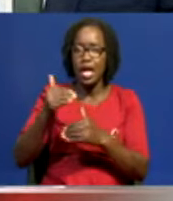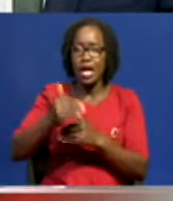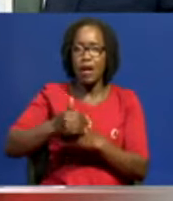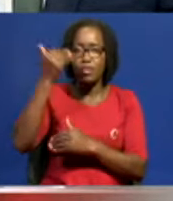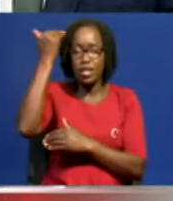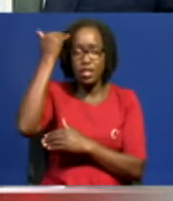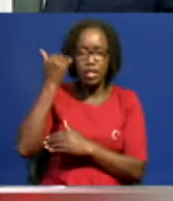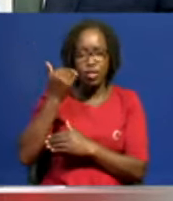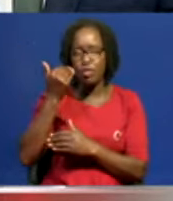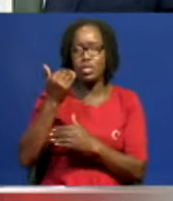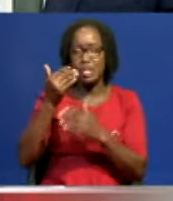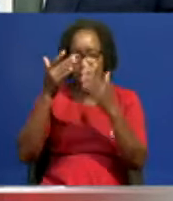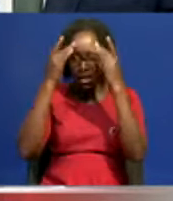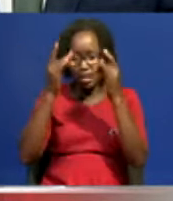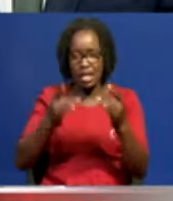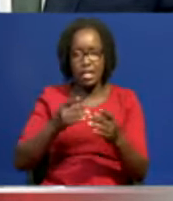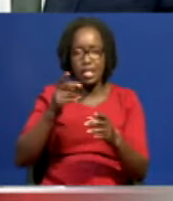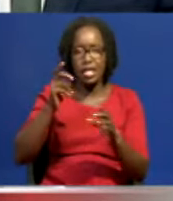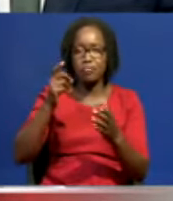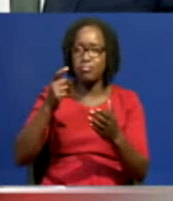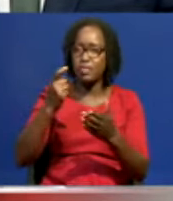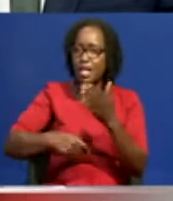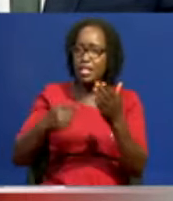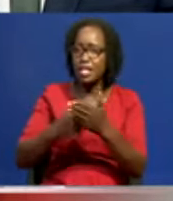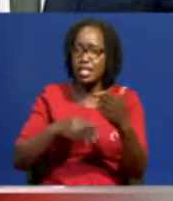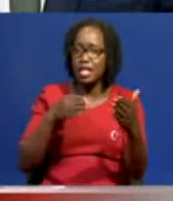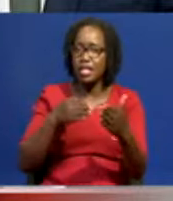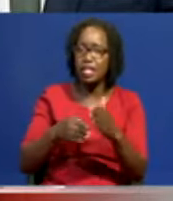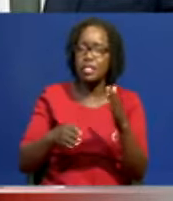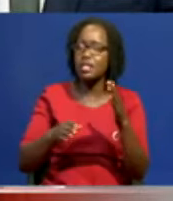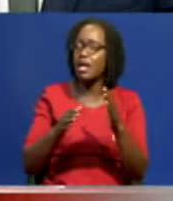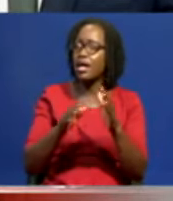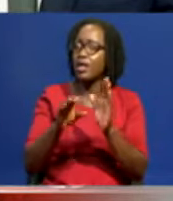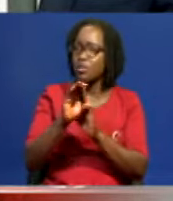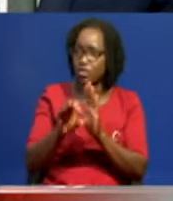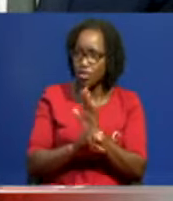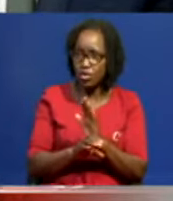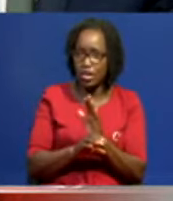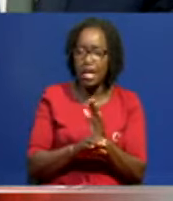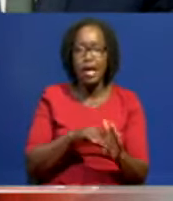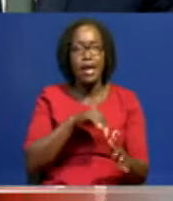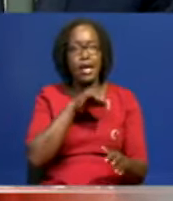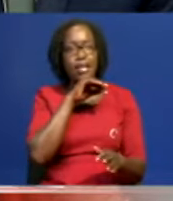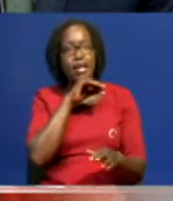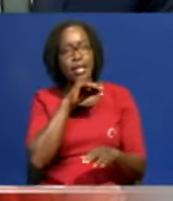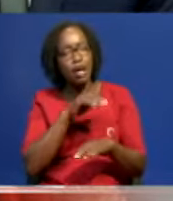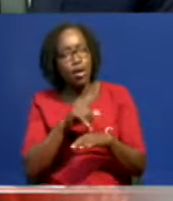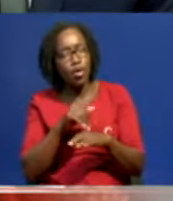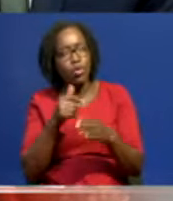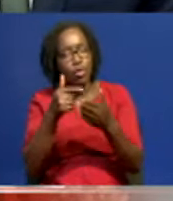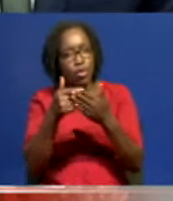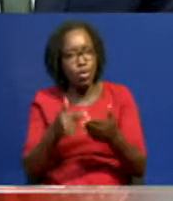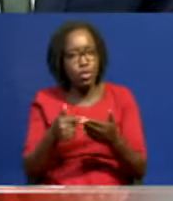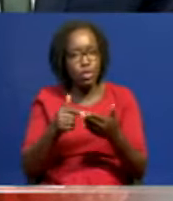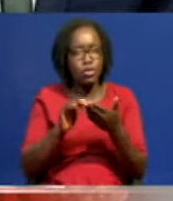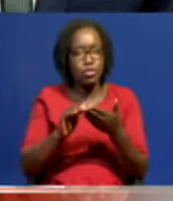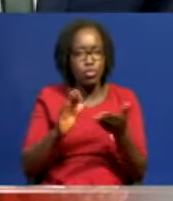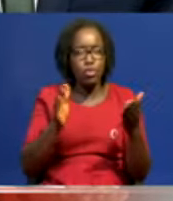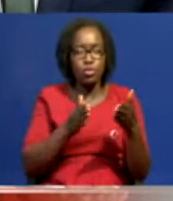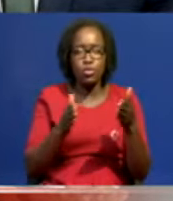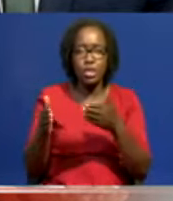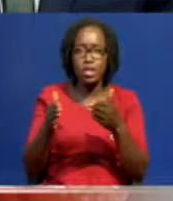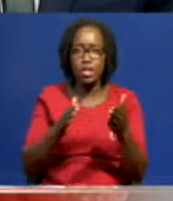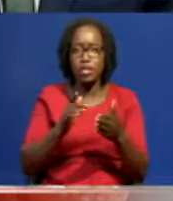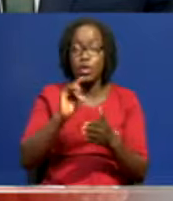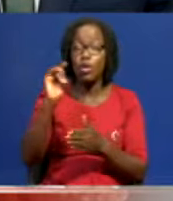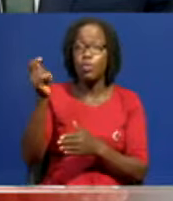kwamba ushuru huo unakiuka katiba. Haya yanajiri huku kinara wa upinzani Raila Odinga akitoa wito wa mazungumzo zaidi kuwapa Wakenya fursa